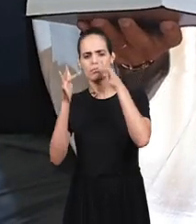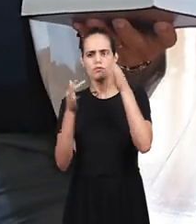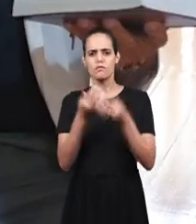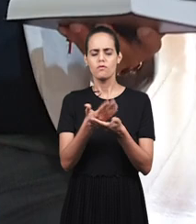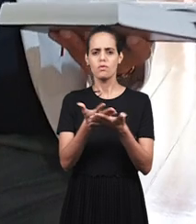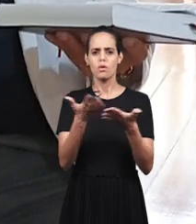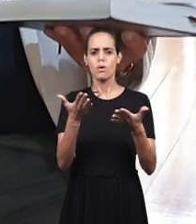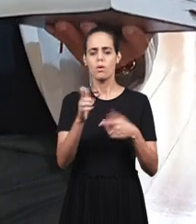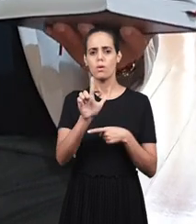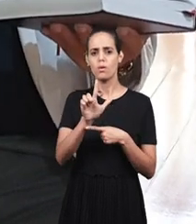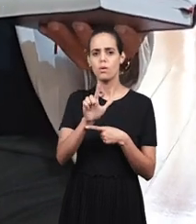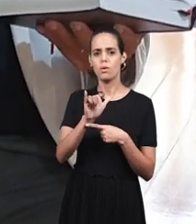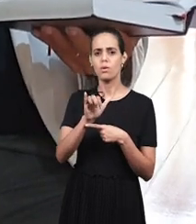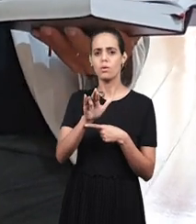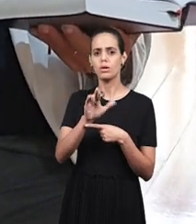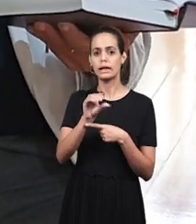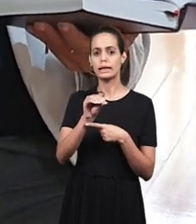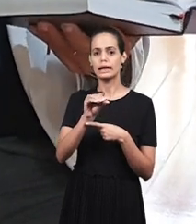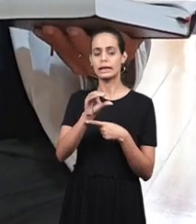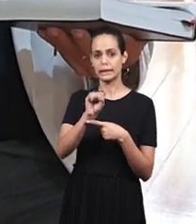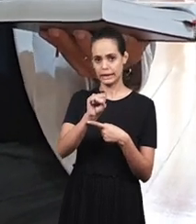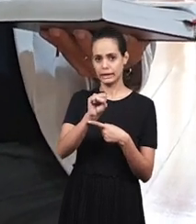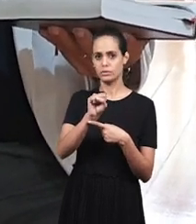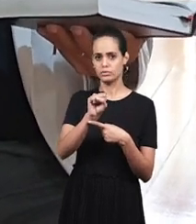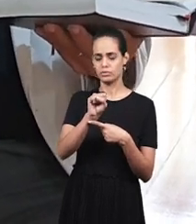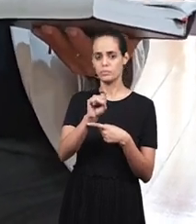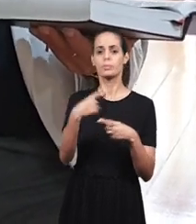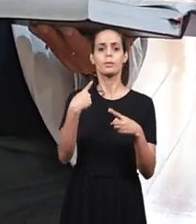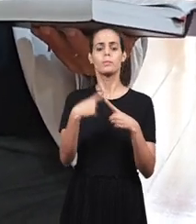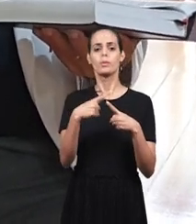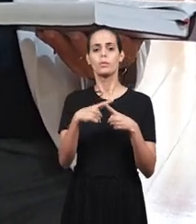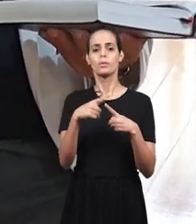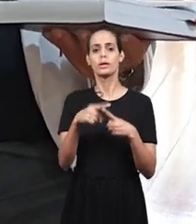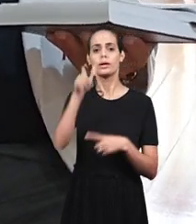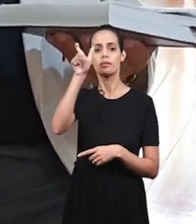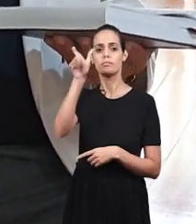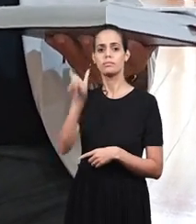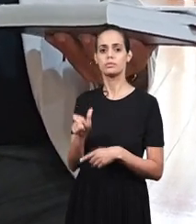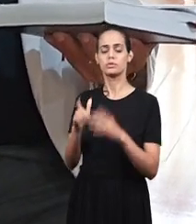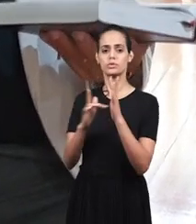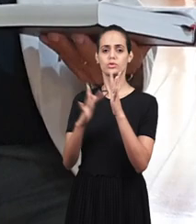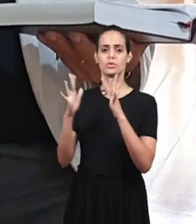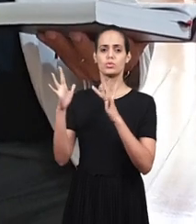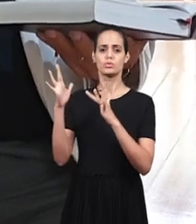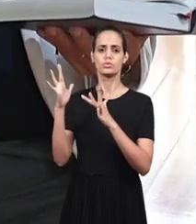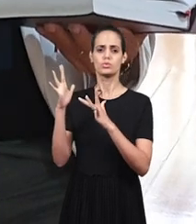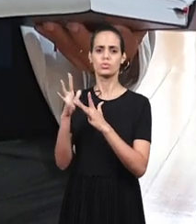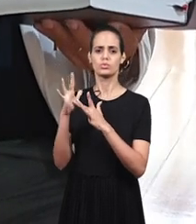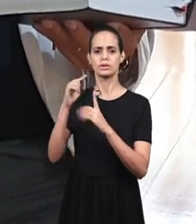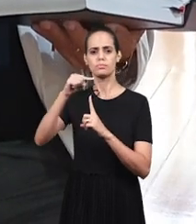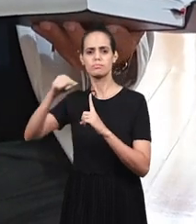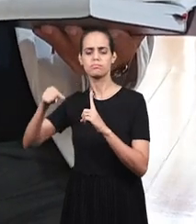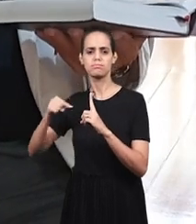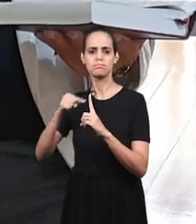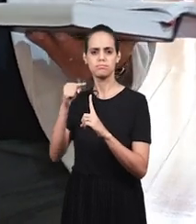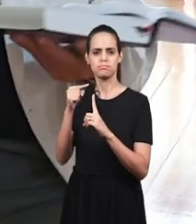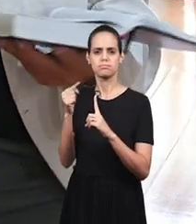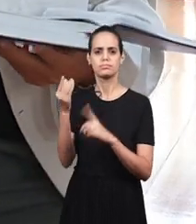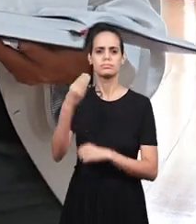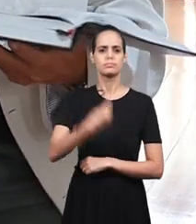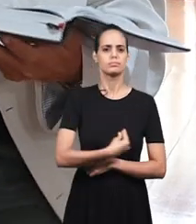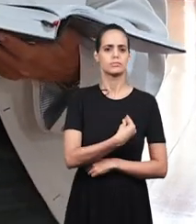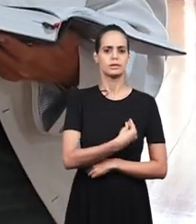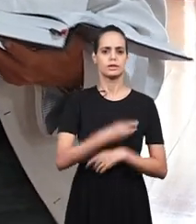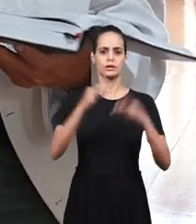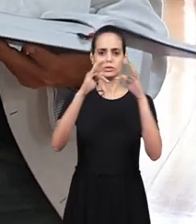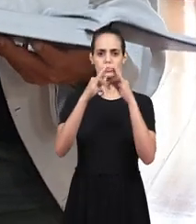prêt, mais elle a dit non, il manque une chose, il manque les lys, parce que c'était la figure de la sainteté de Jésus. C'était Jésus